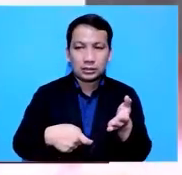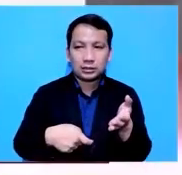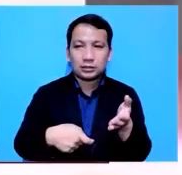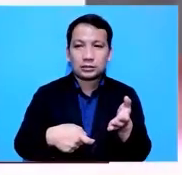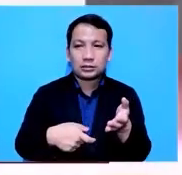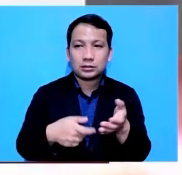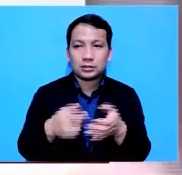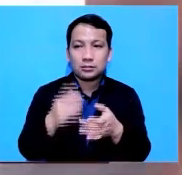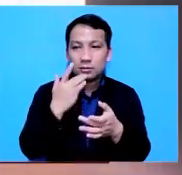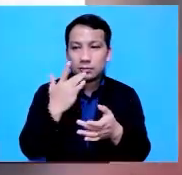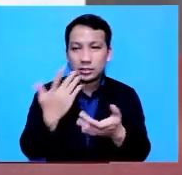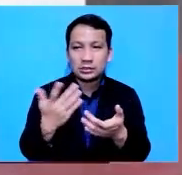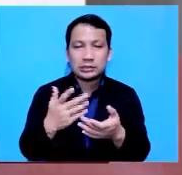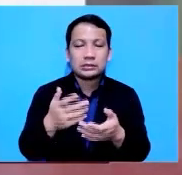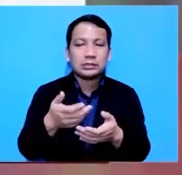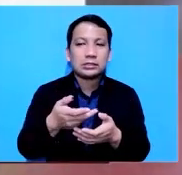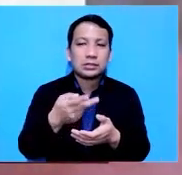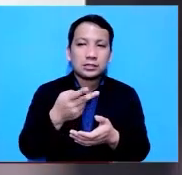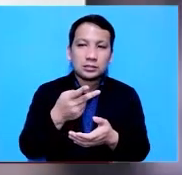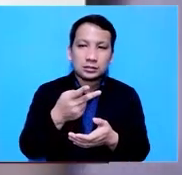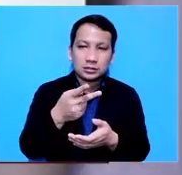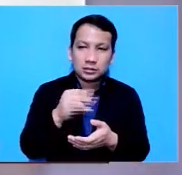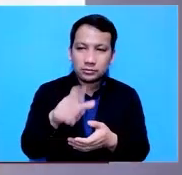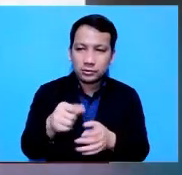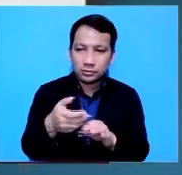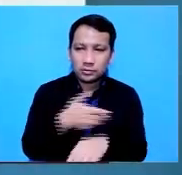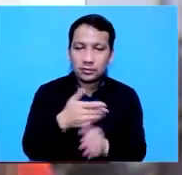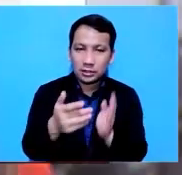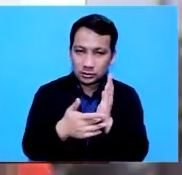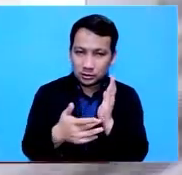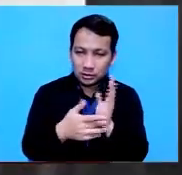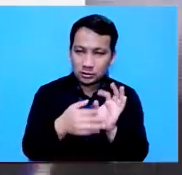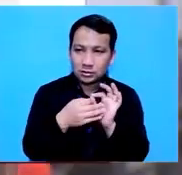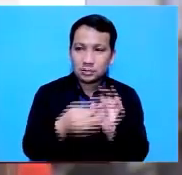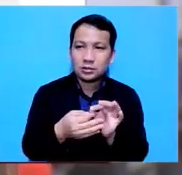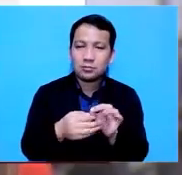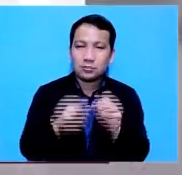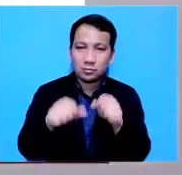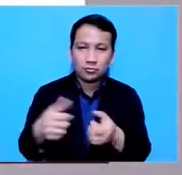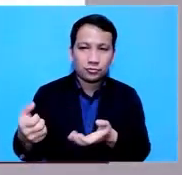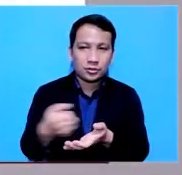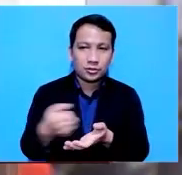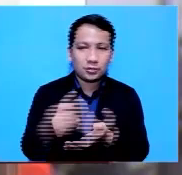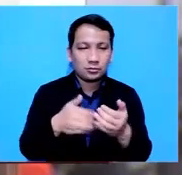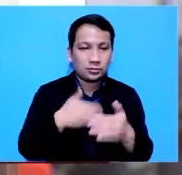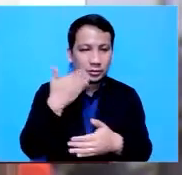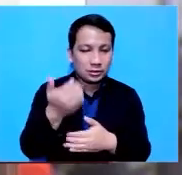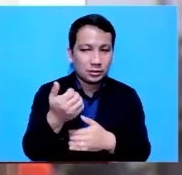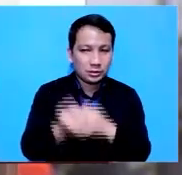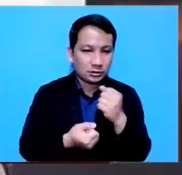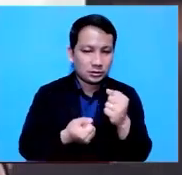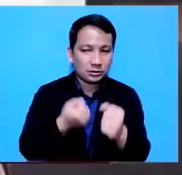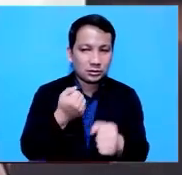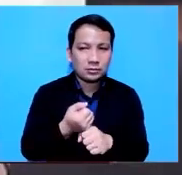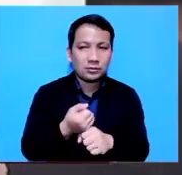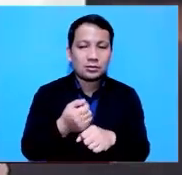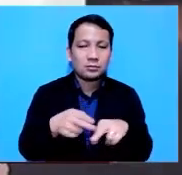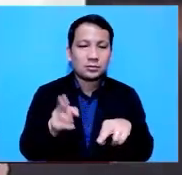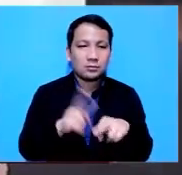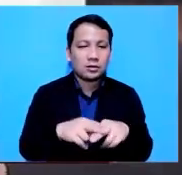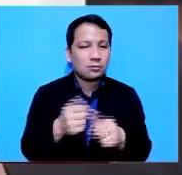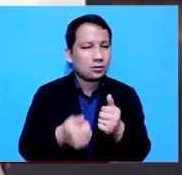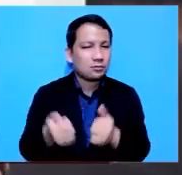ng VAT o value-added tax sa digital service providers na pwede nang ipatupad sa susunod na taon basta't maipapasa mga